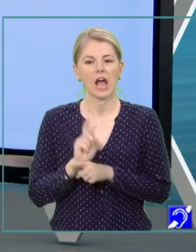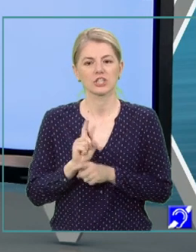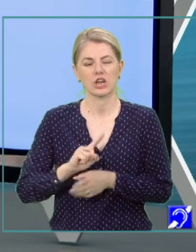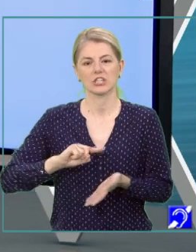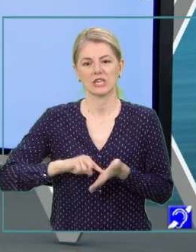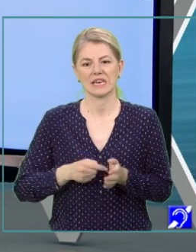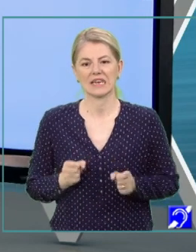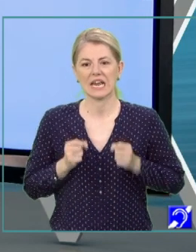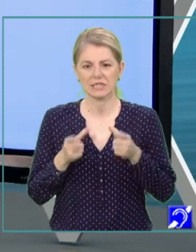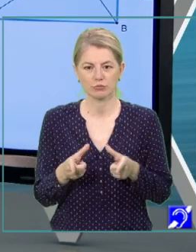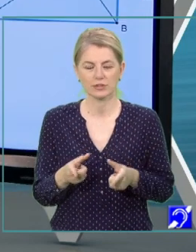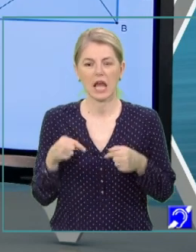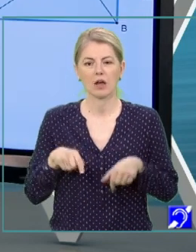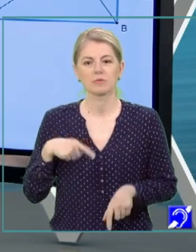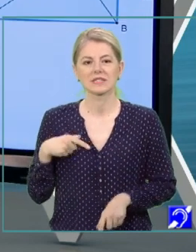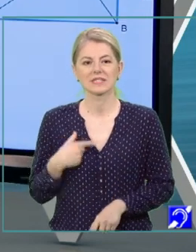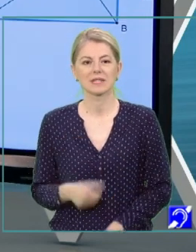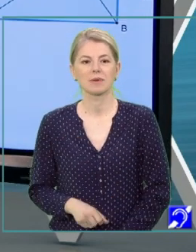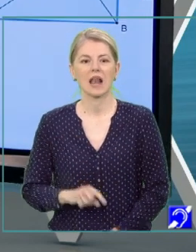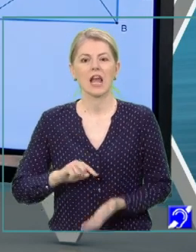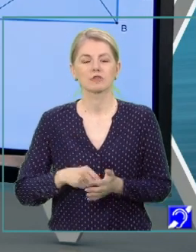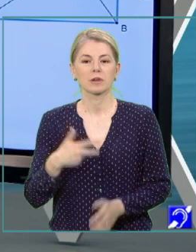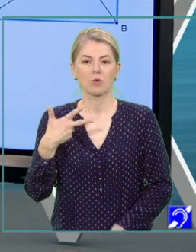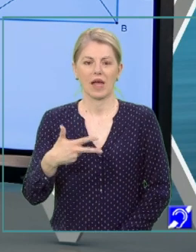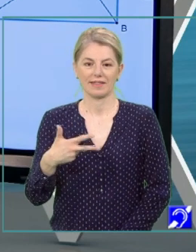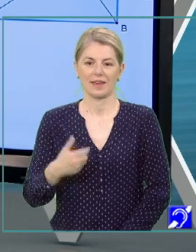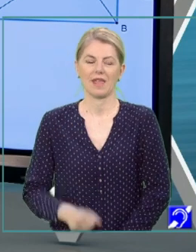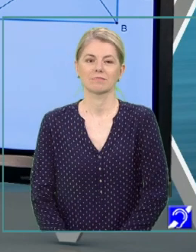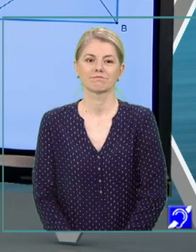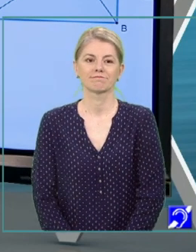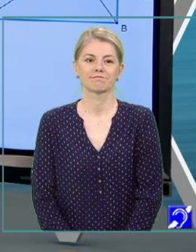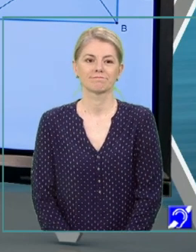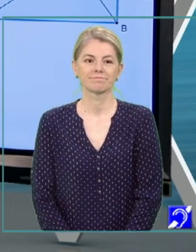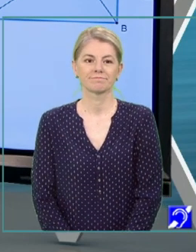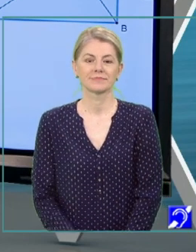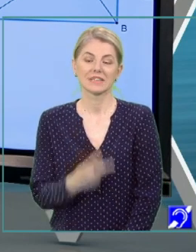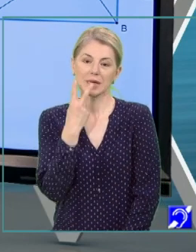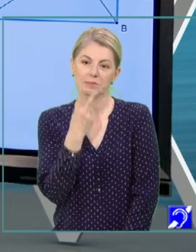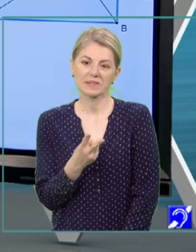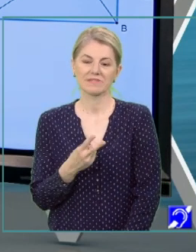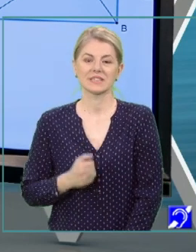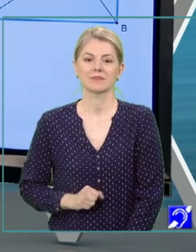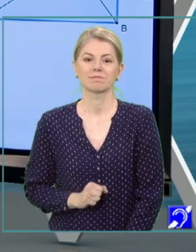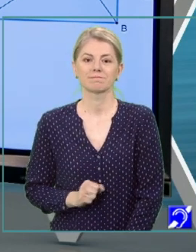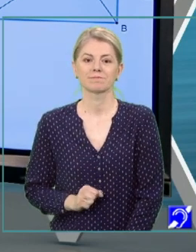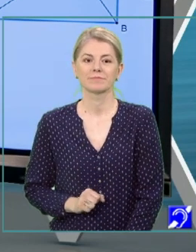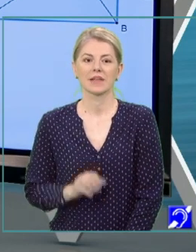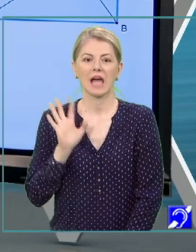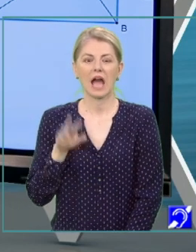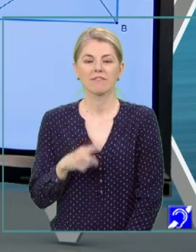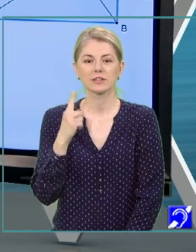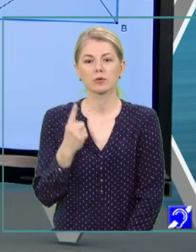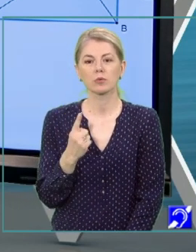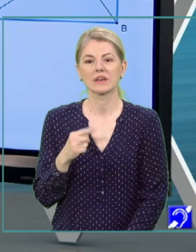rezultat. Și acum suntem la subiectul al treilea. Priviți, dragii mei, aveți